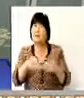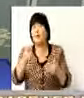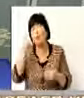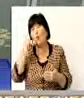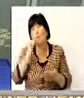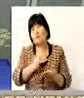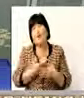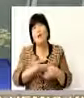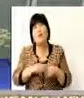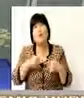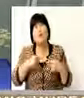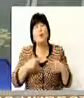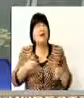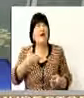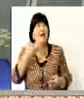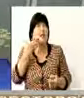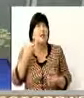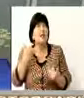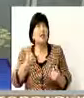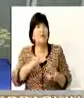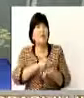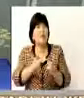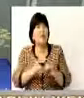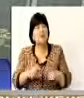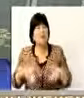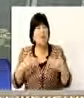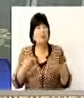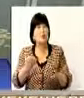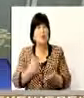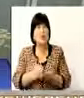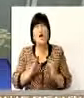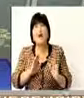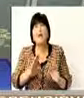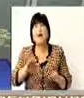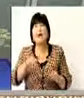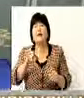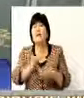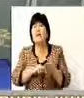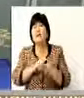ойымыз бар. Міне осы сияқты бір сарым жеңілдетпе өзгерістерді ұсынып отырмыз, бірақ